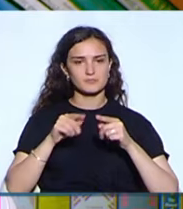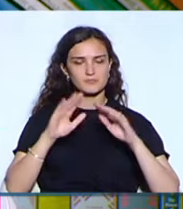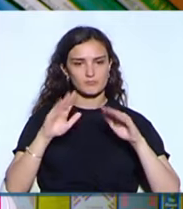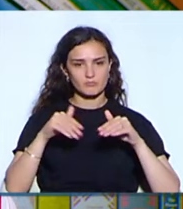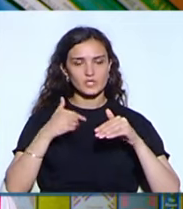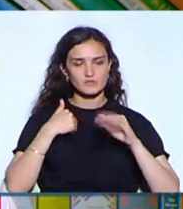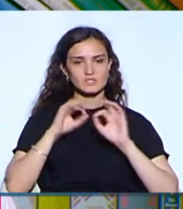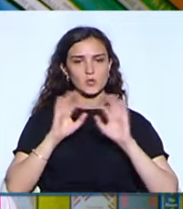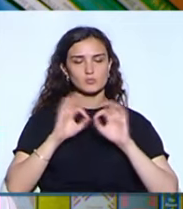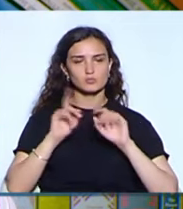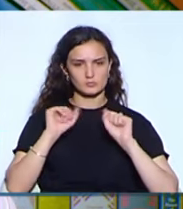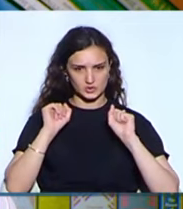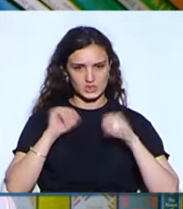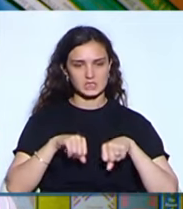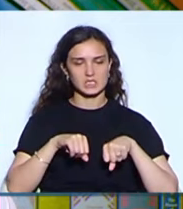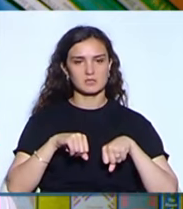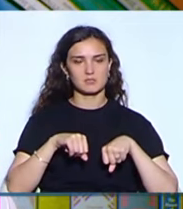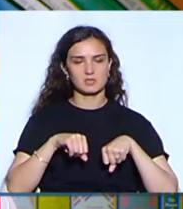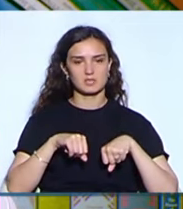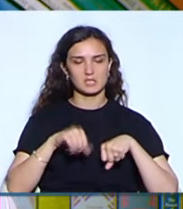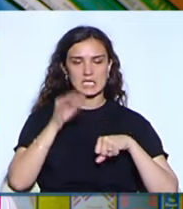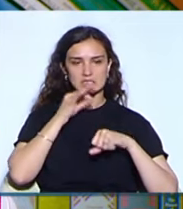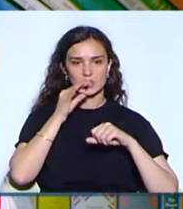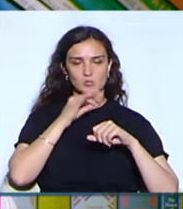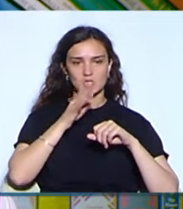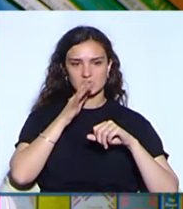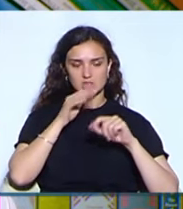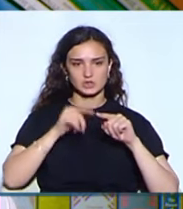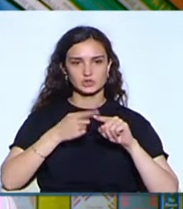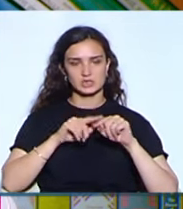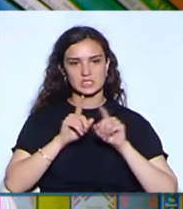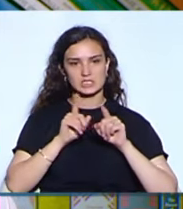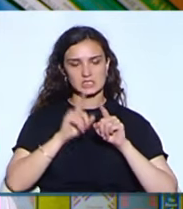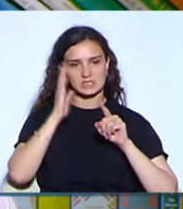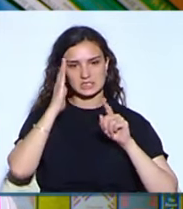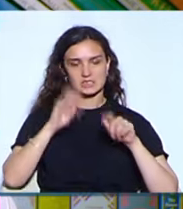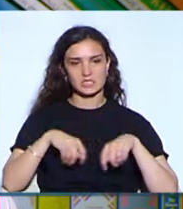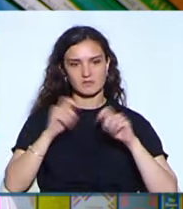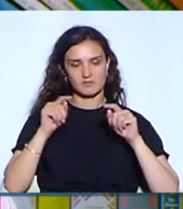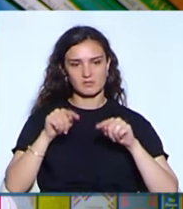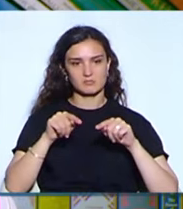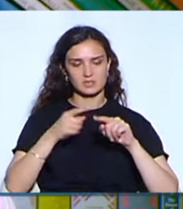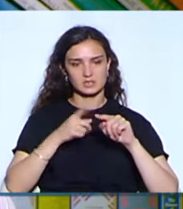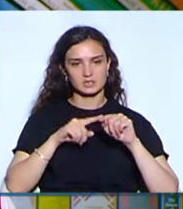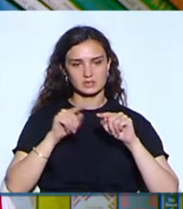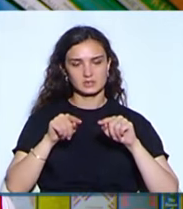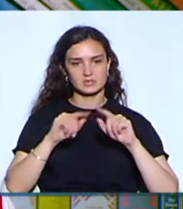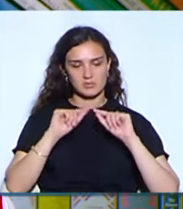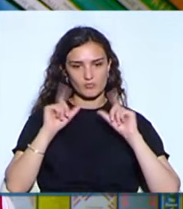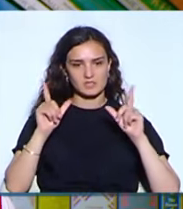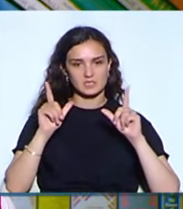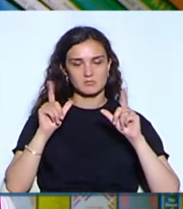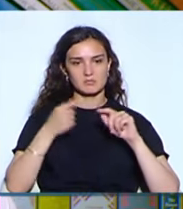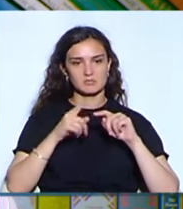ჩვენ საუბრობთ იმაზე, რომ შეიძლება ადრეულ ასაკში ასეთი ძილის დარღვევები, ისტერიული